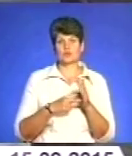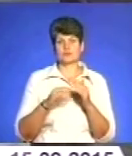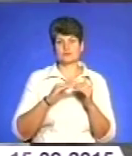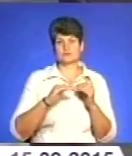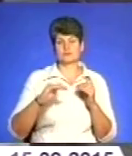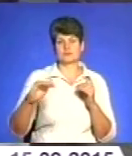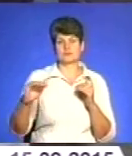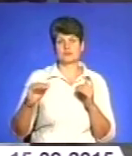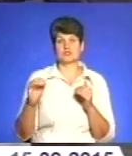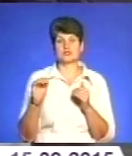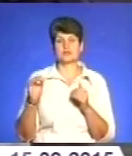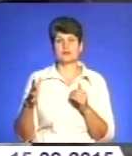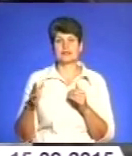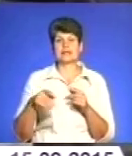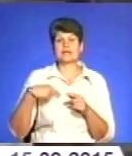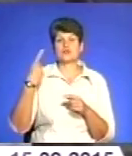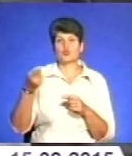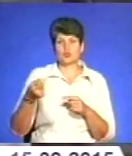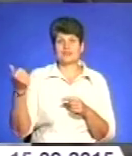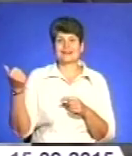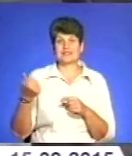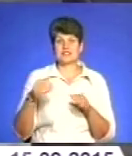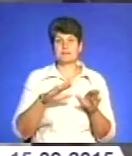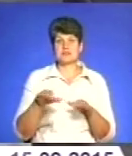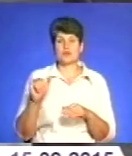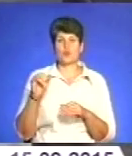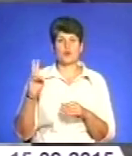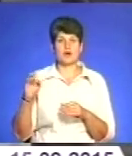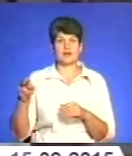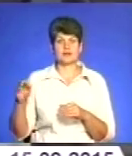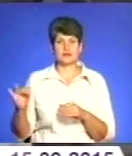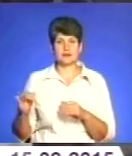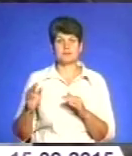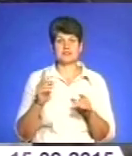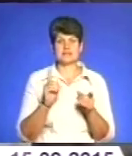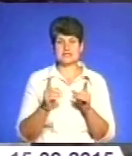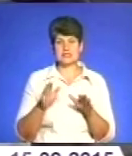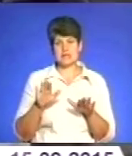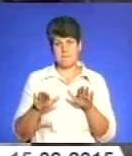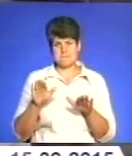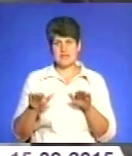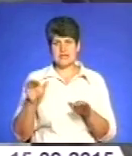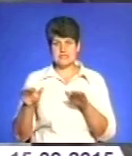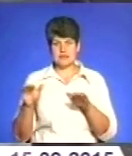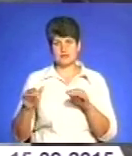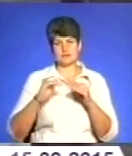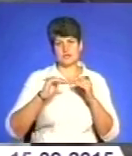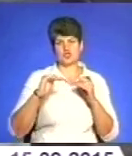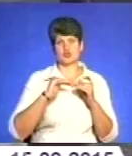нижнього вирівнювачого шара, і на наступний тиждень після укладки, після стабілізації подивимося і кинемо верхній